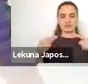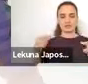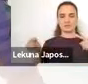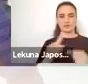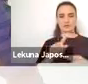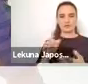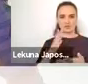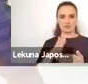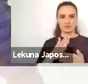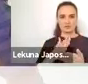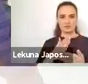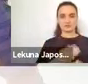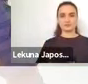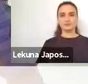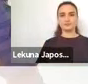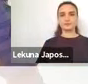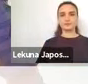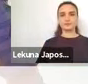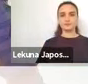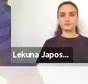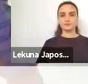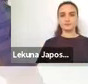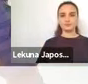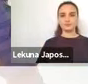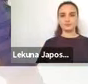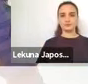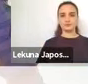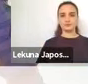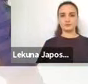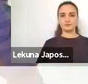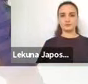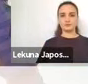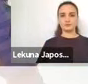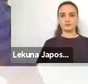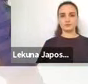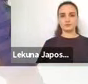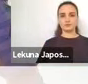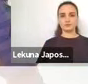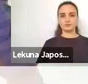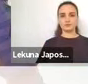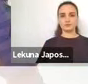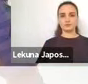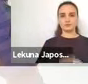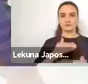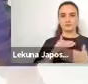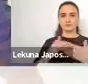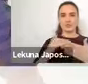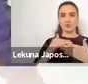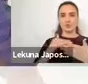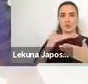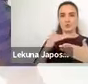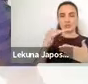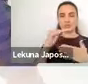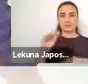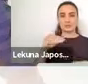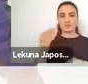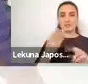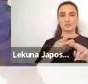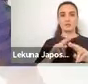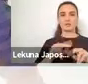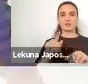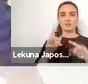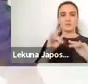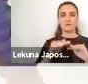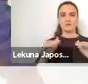ხო? ინსტრუქციის მიცემა ყოველ საფეხურზე, რომ ახლა ეს გააკეთე, ახლა ეს გააკეთე, ასე ვთქვათ, ამ